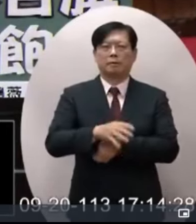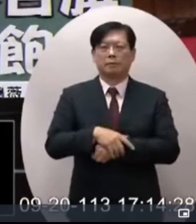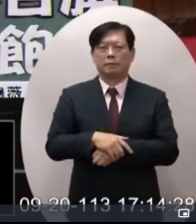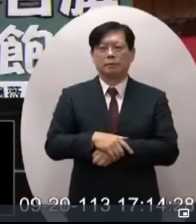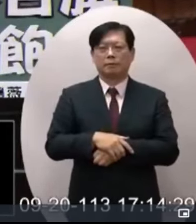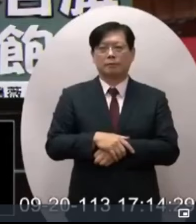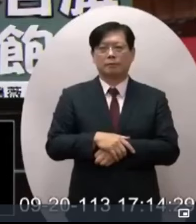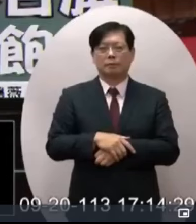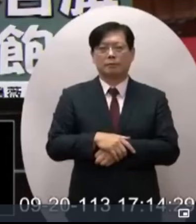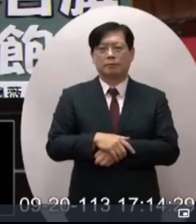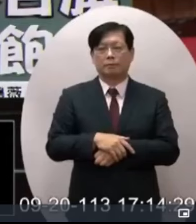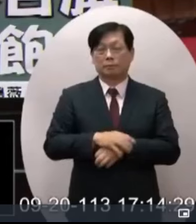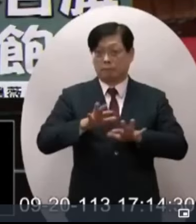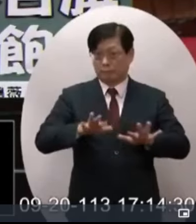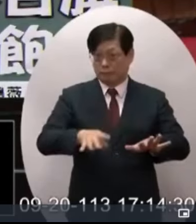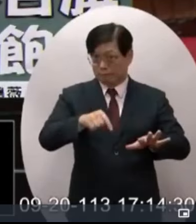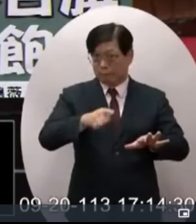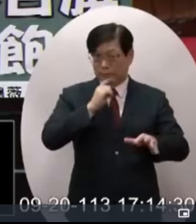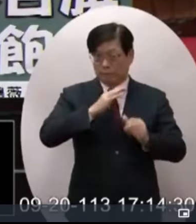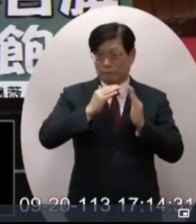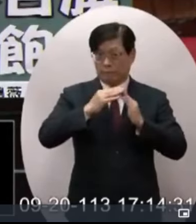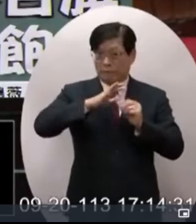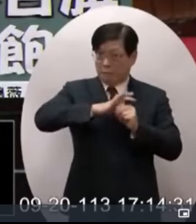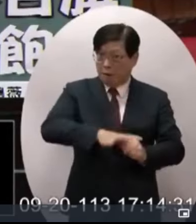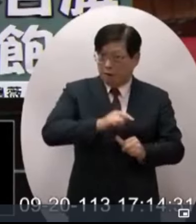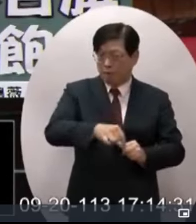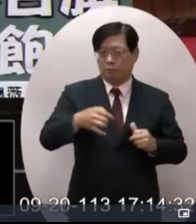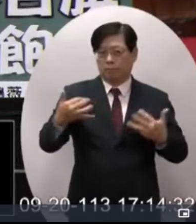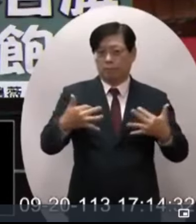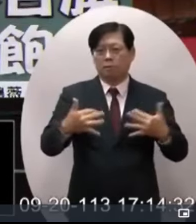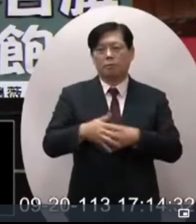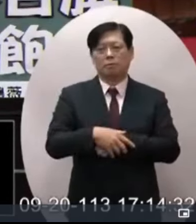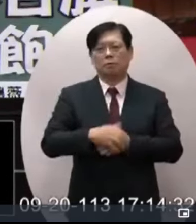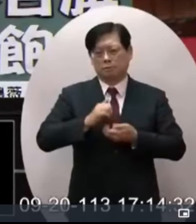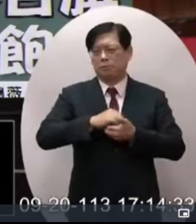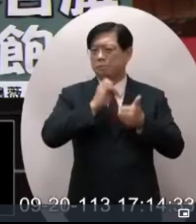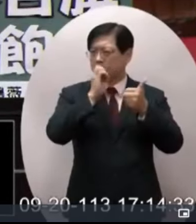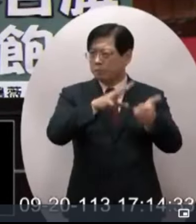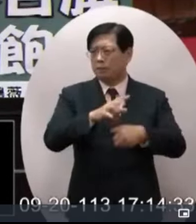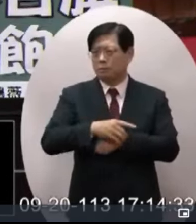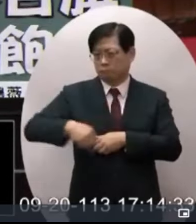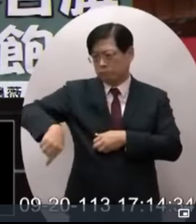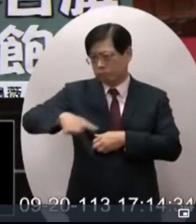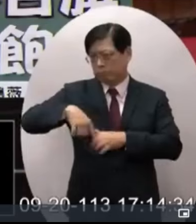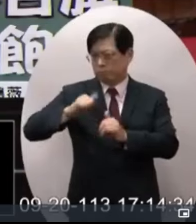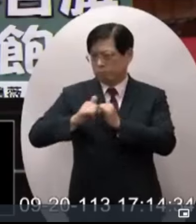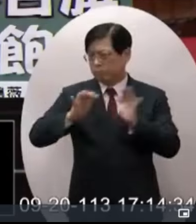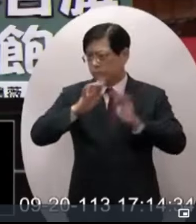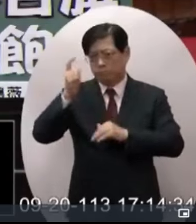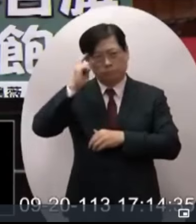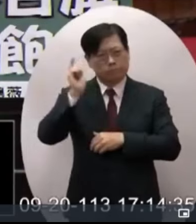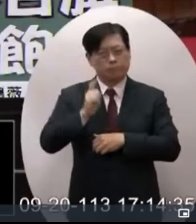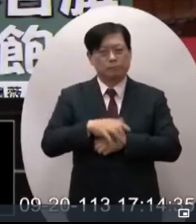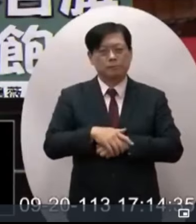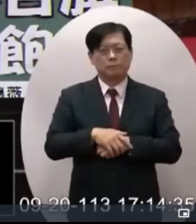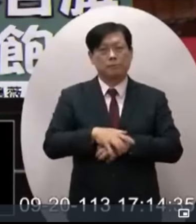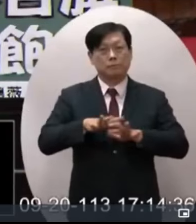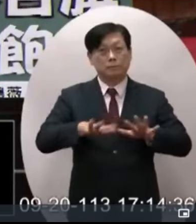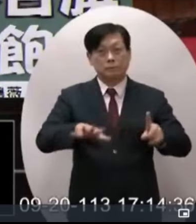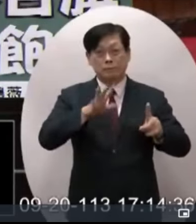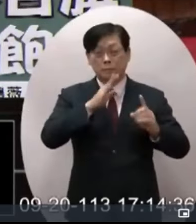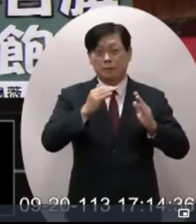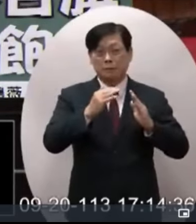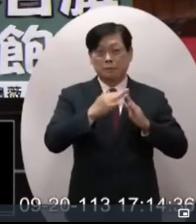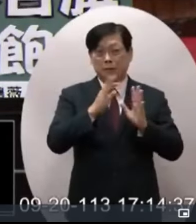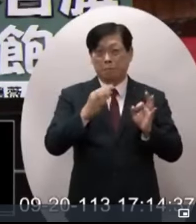行。但是这次的打房措施，我必须要去反映整个的民情。我们这次打房